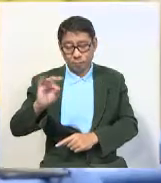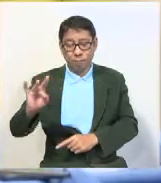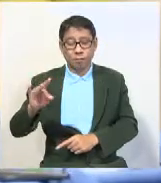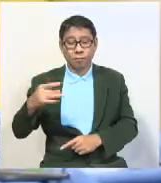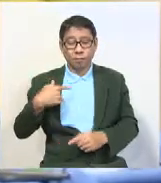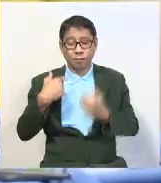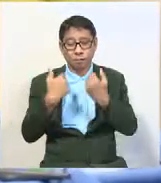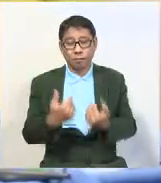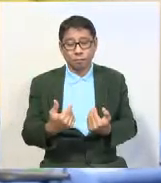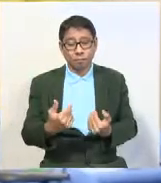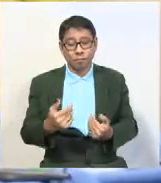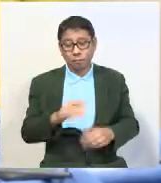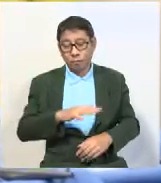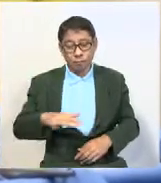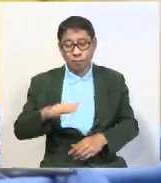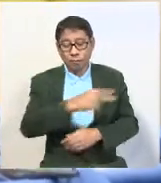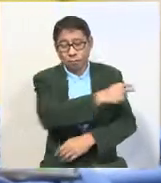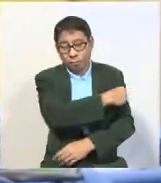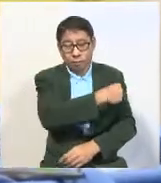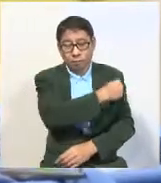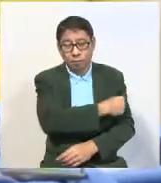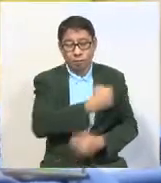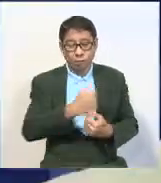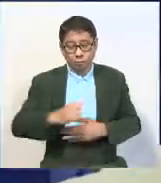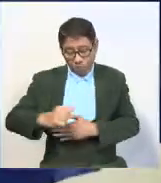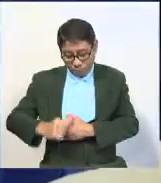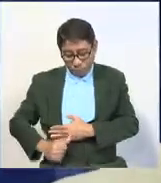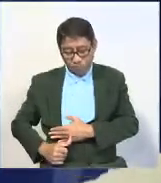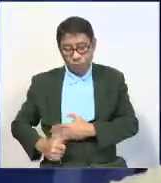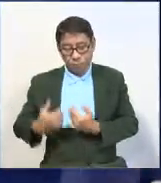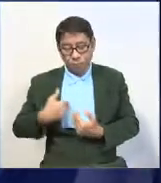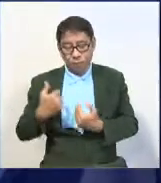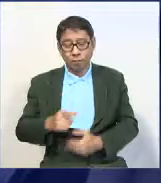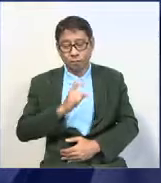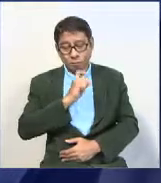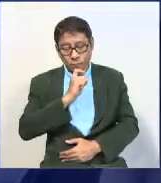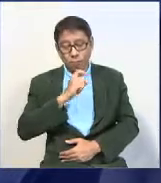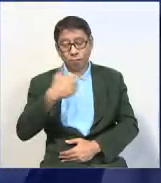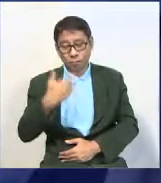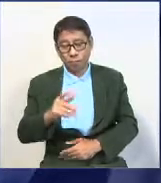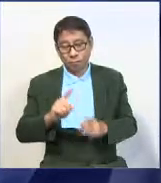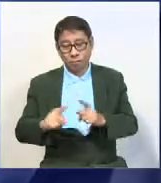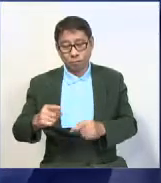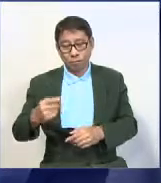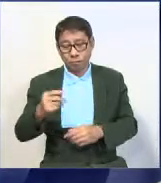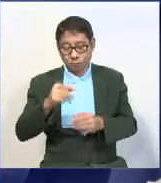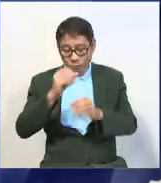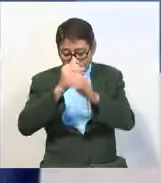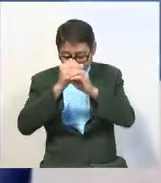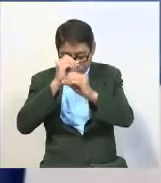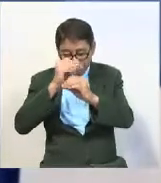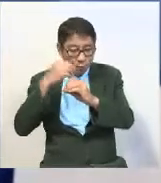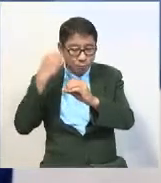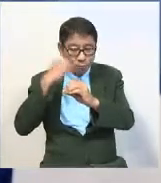1,898 เม็ดซึ่งปกติแล้วนะคะทางโรงพยาบาลเนี่ยก็มีการผ่าตัดนิ้วในถุงน้ำดีด้วยวิธีการส่องกล้องเป็นทุ